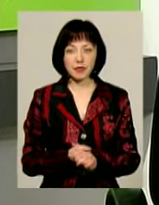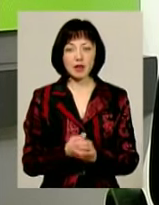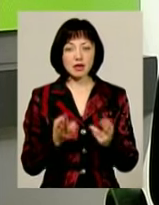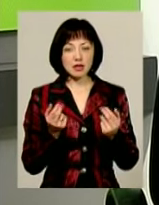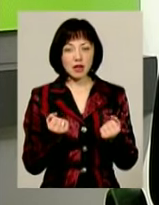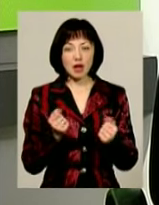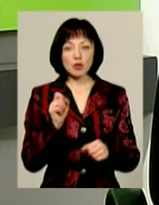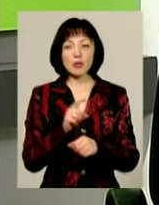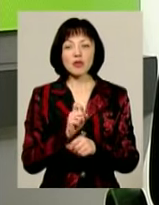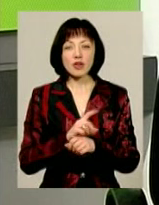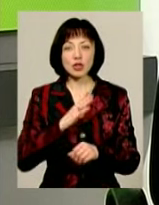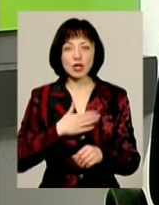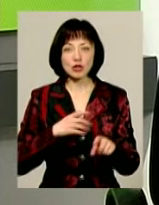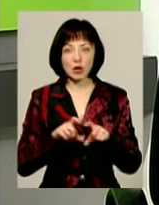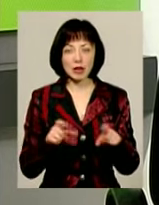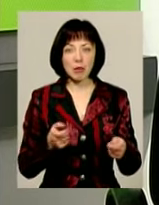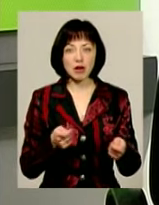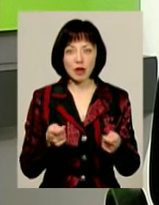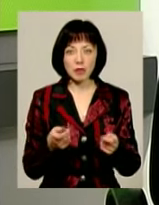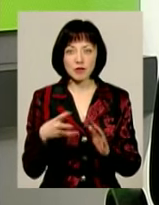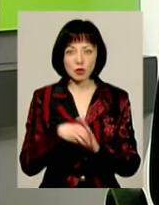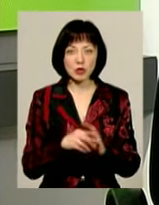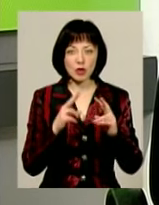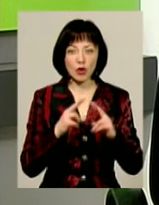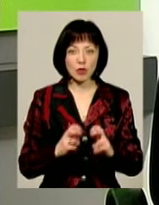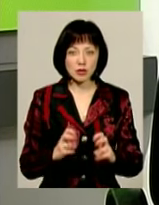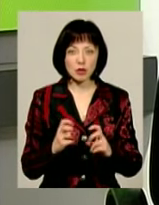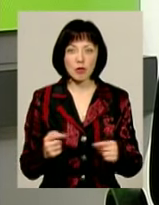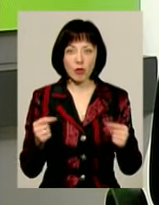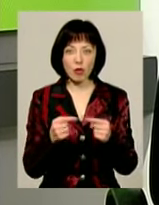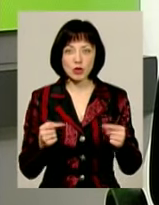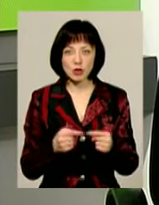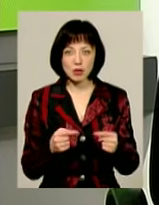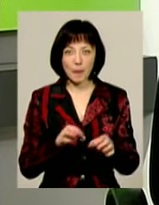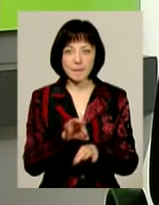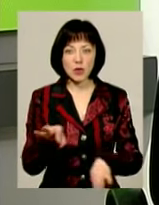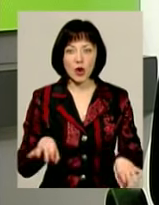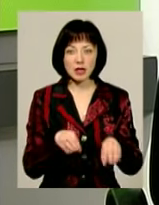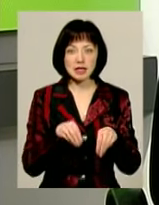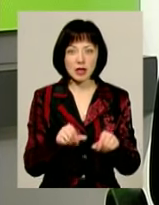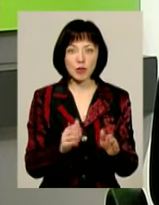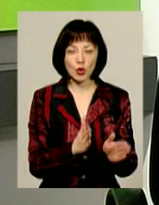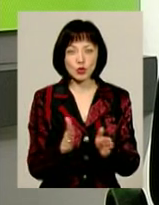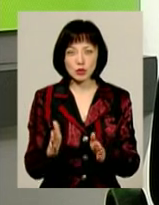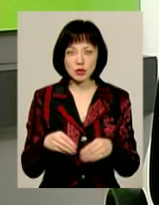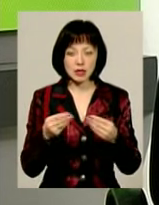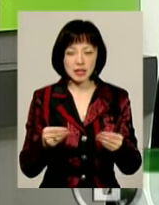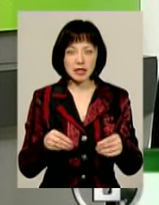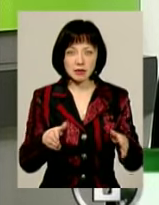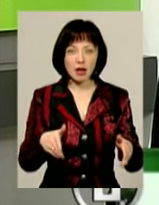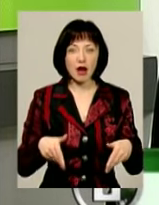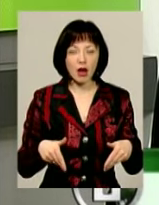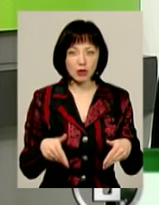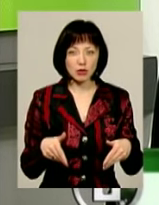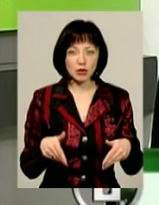до повноважень департаменту відноситься розгляд та погодження проєктів землеустрою щодо відведення земельних